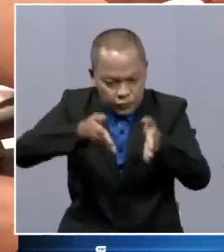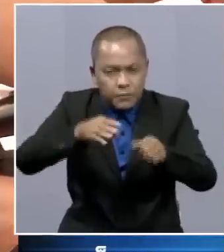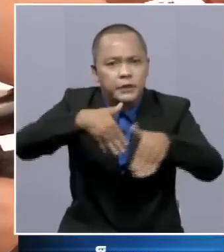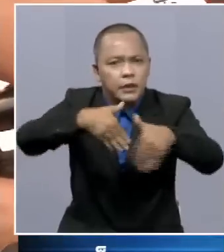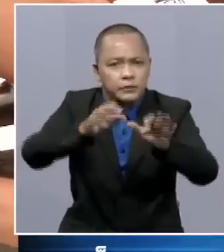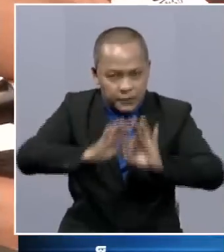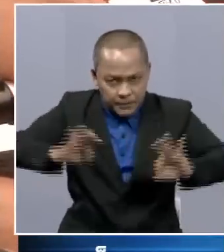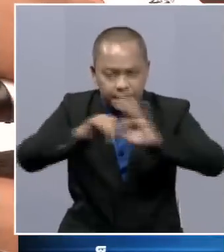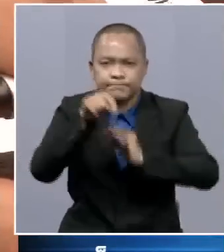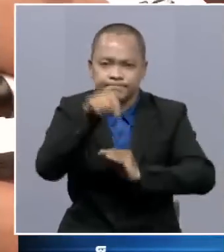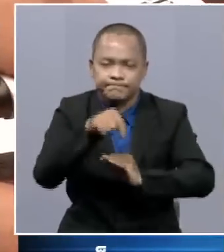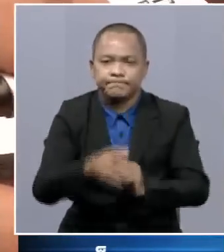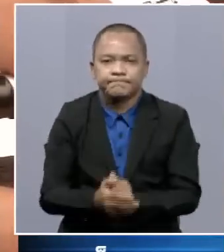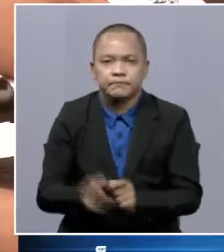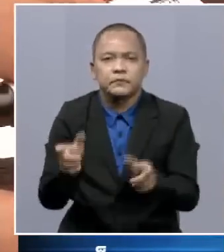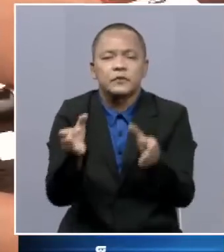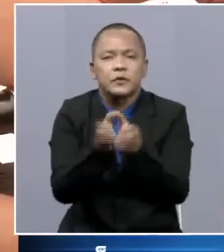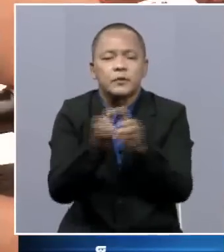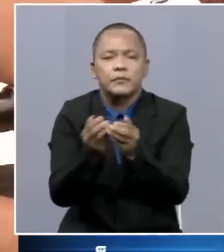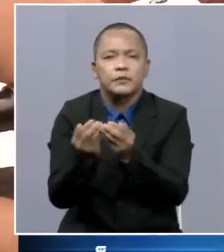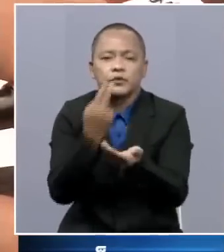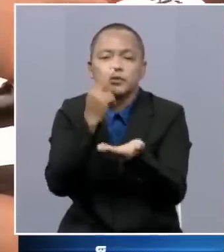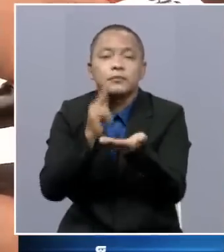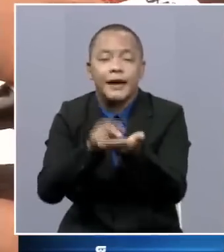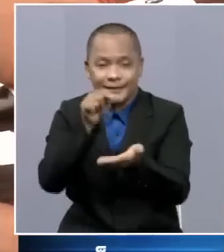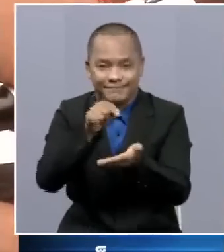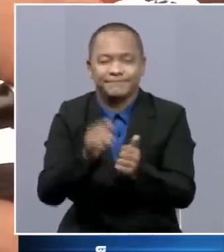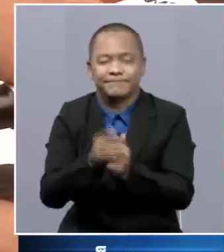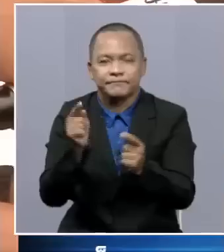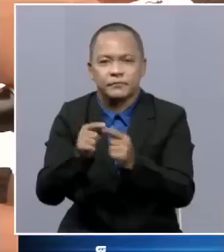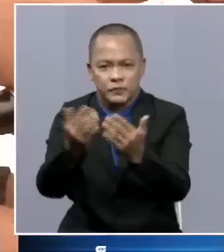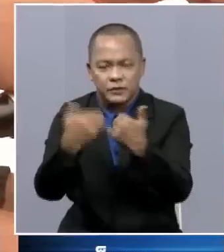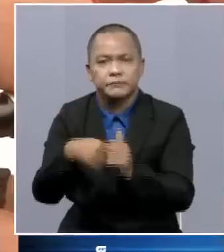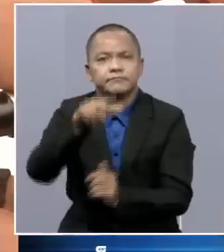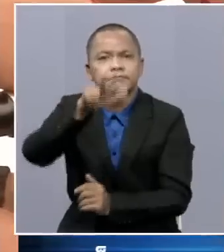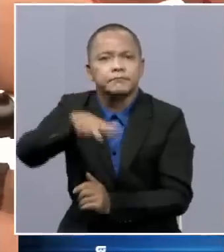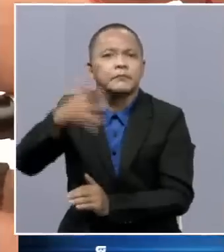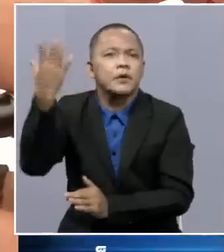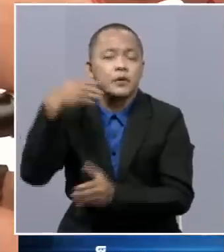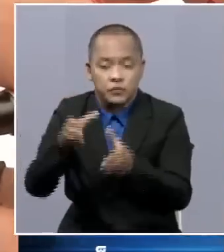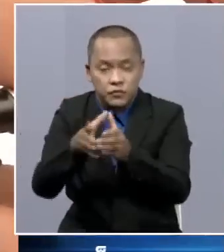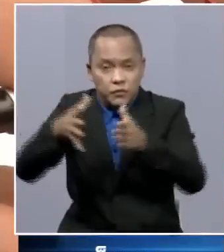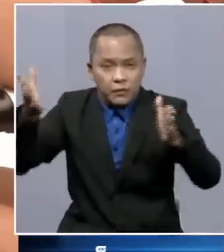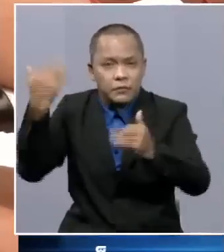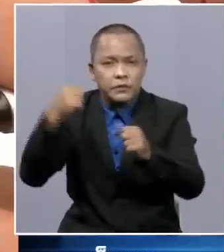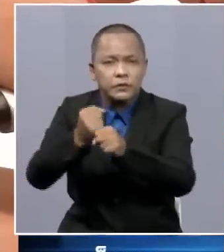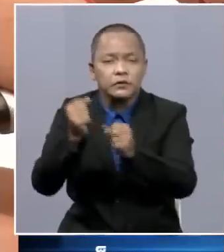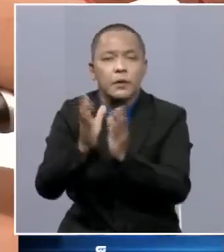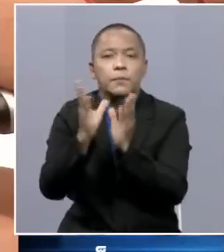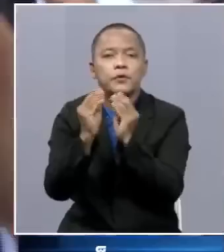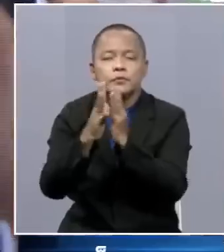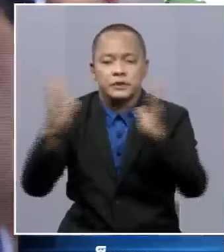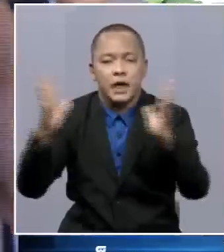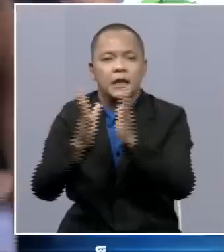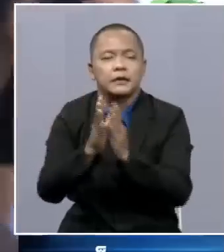กัน นี่ก็เป็นความเห็นในมุมของจดหมายที่ว่านะครับแต่ทีนี้เพื่อไทยเมื่อวานนี้เขาก็มีงานใหญ่ครับกับการประชุม